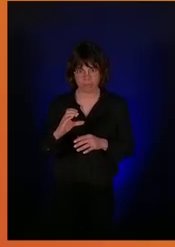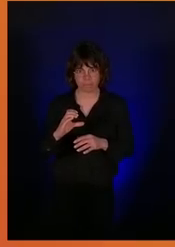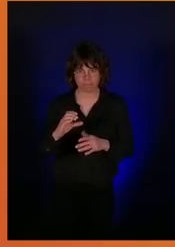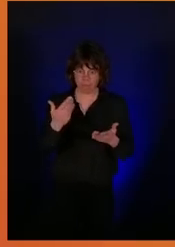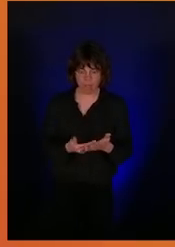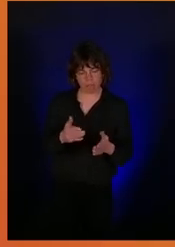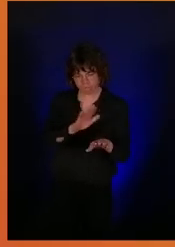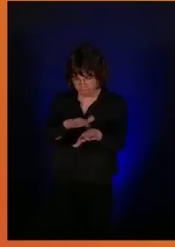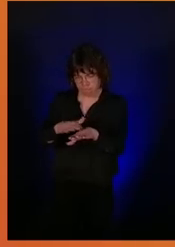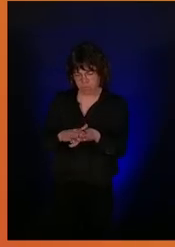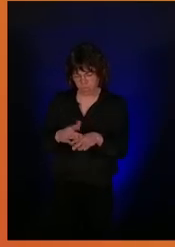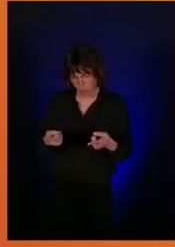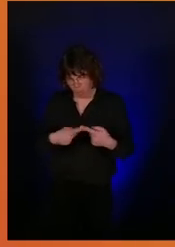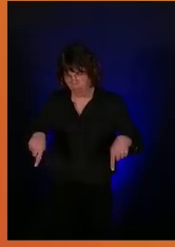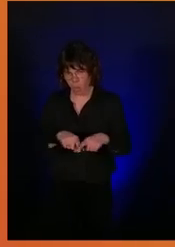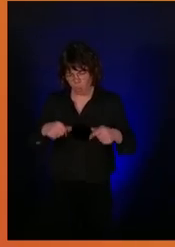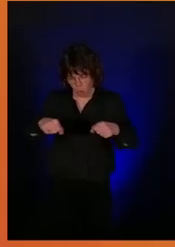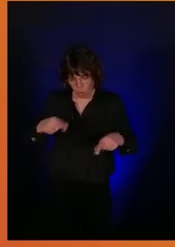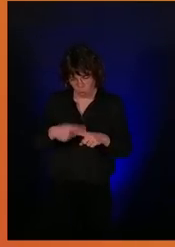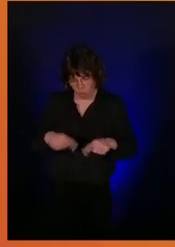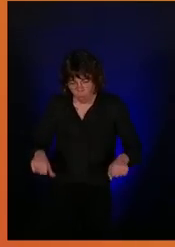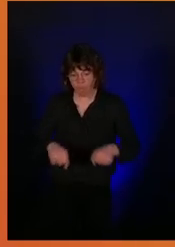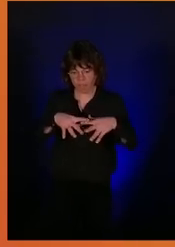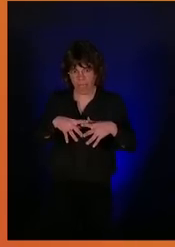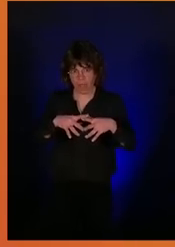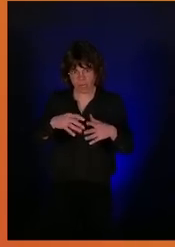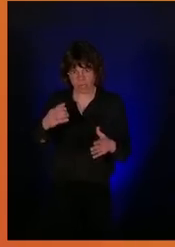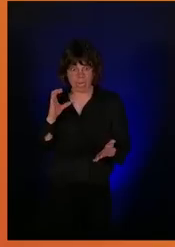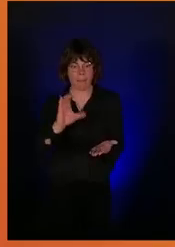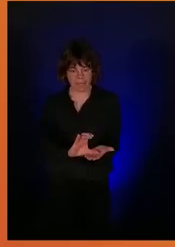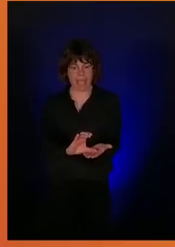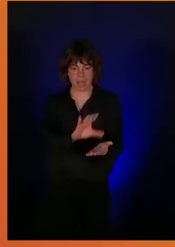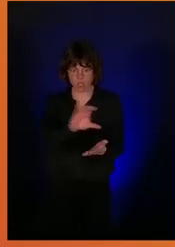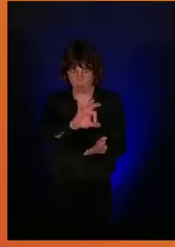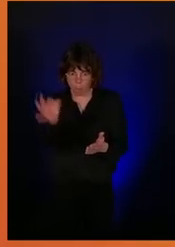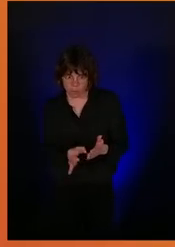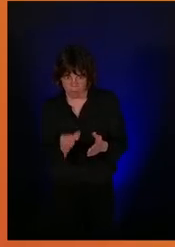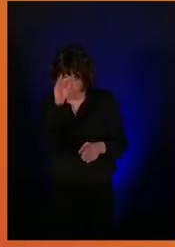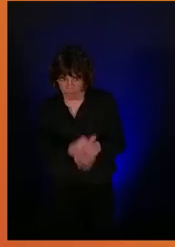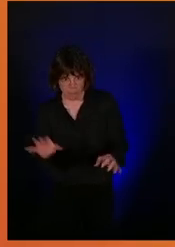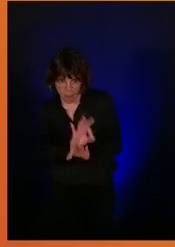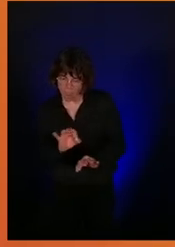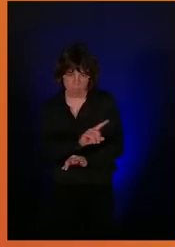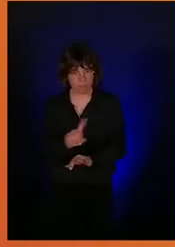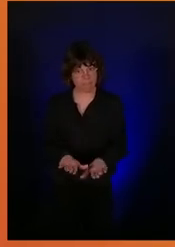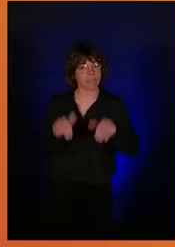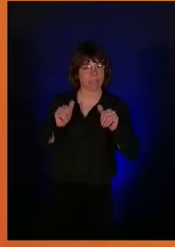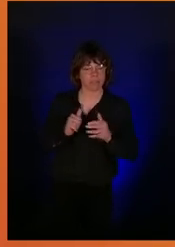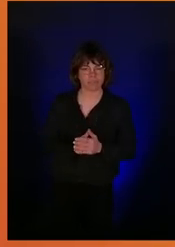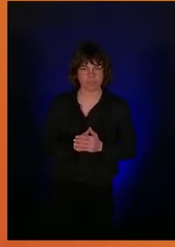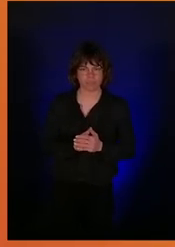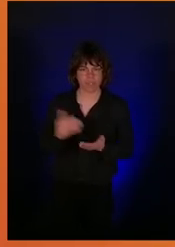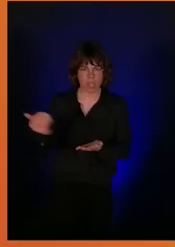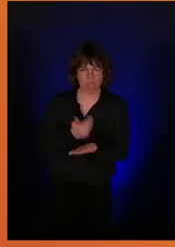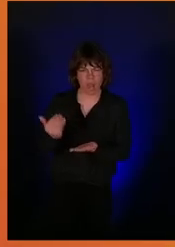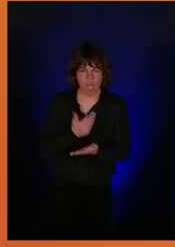l'administration confédérale de ne pas faire de placements dont le capital ne serait pas garanti à 100%. Nous avons également examiné la masse